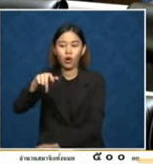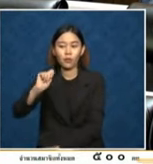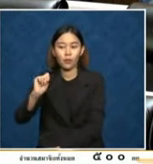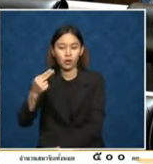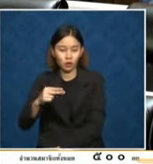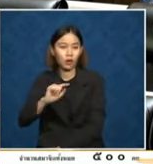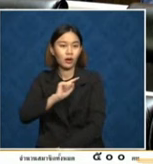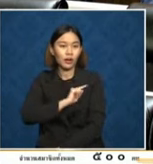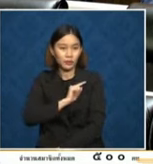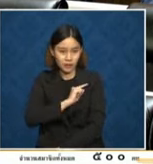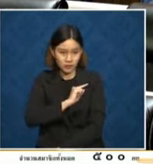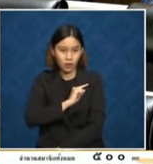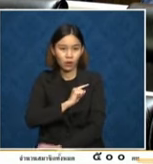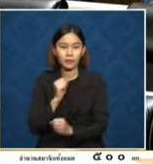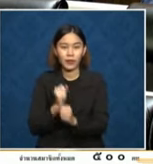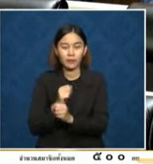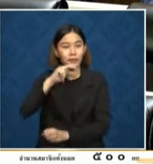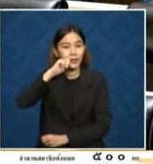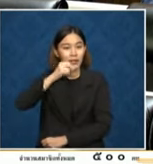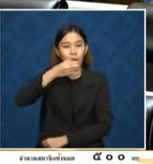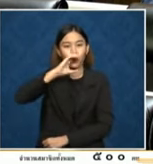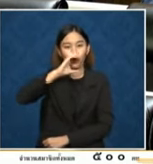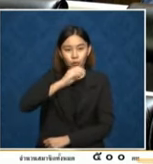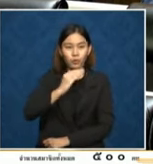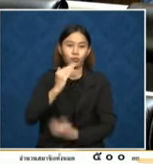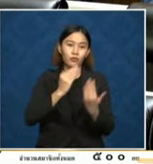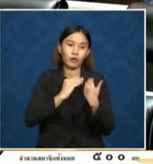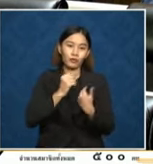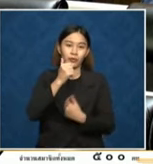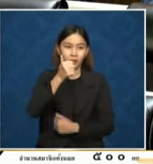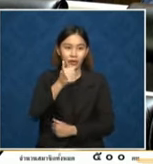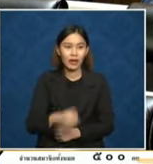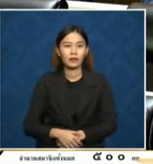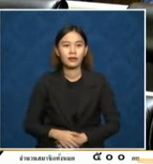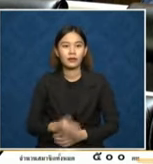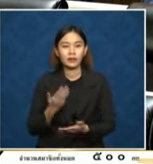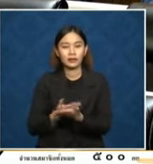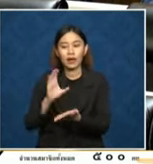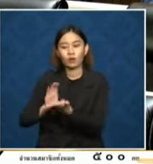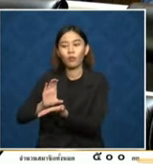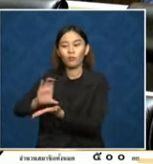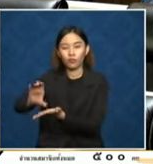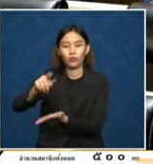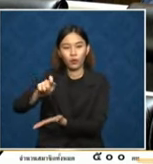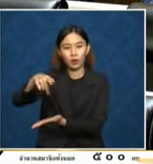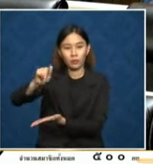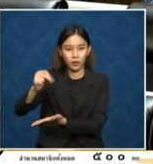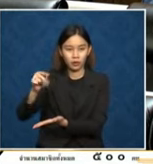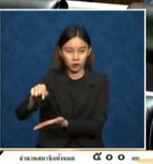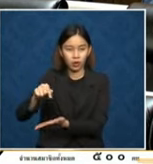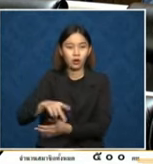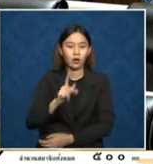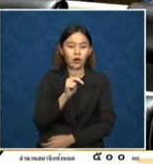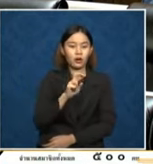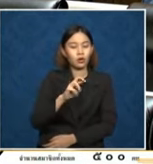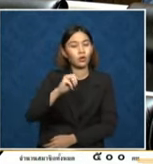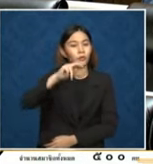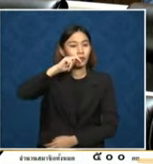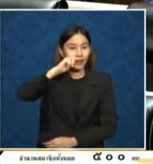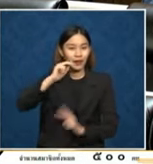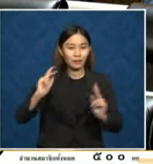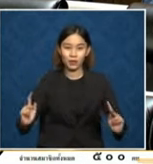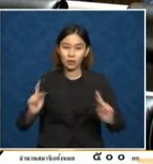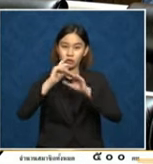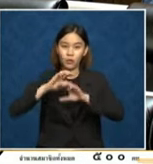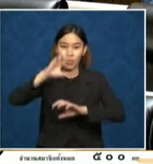องส่วนท้องถิ่นได้ทำเป็นน้ำประปาดื่มได้นะครับแล้วก็อย่าลืมโอนงบประมาณไปให้เขาด้วยนะครับให้กรมชลประทานกับกระทรวงม